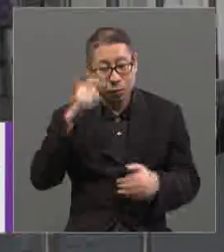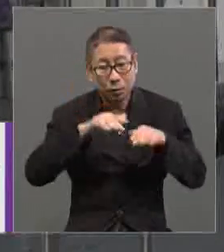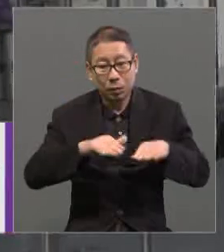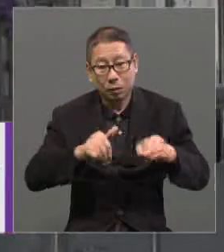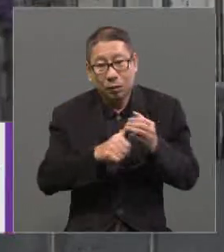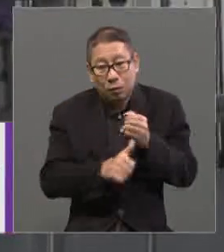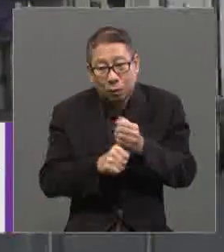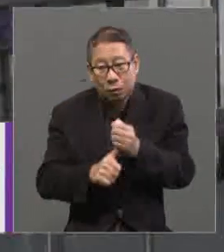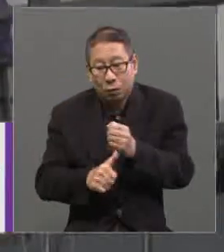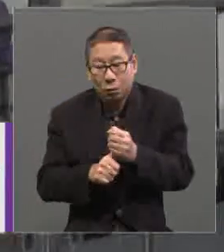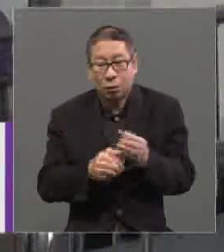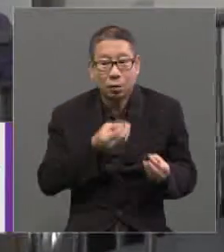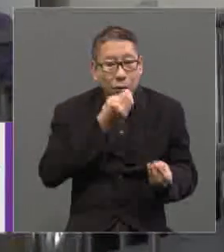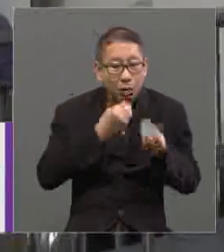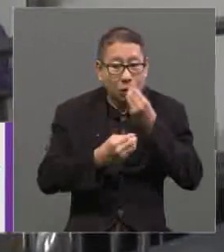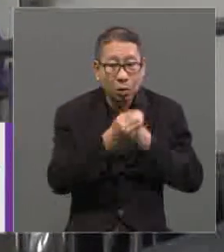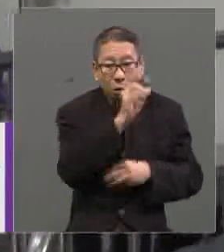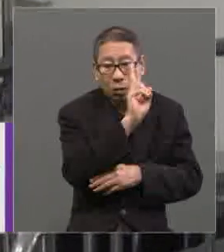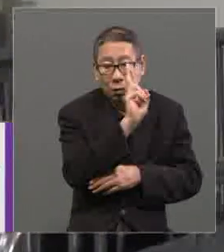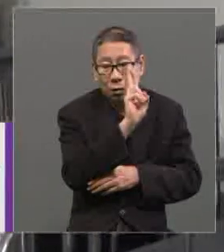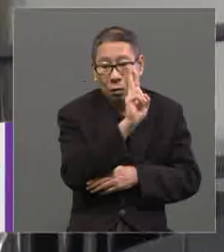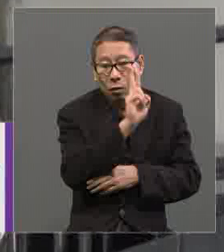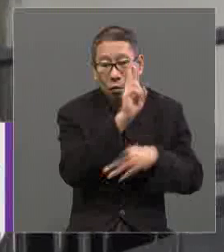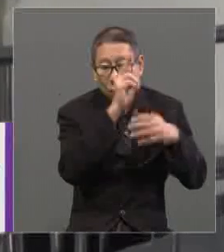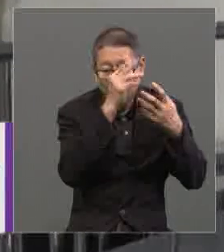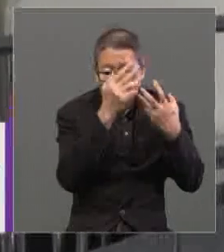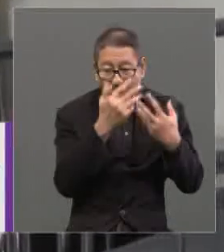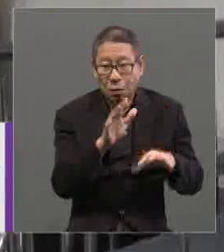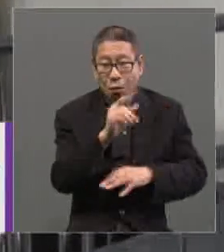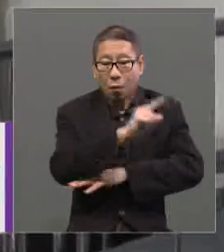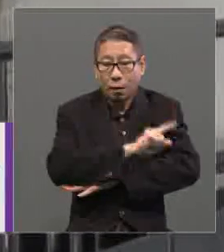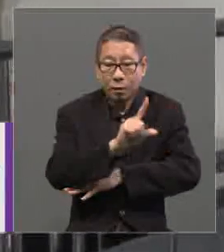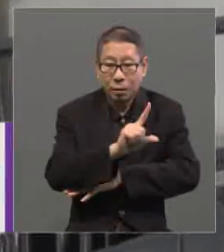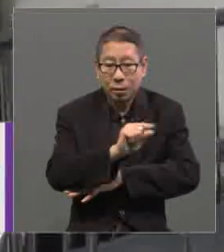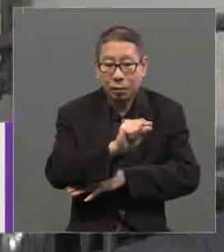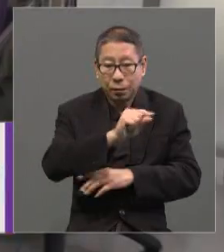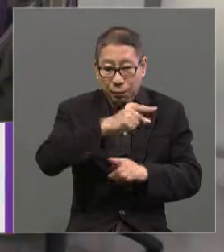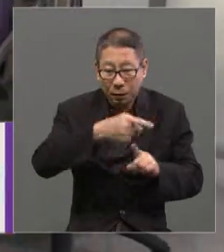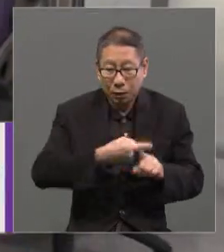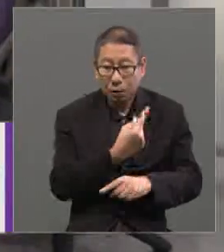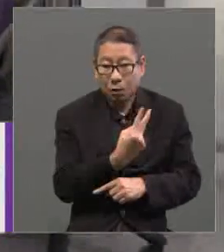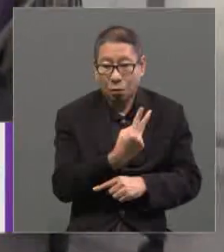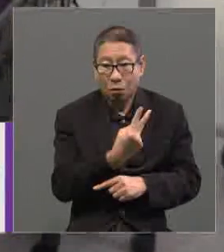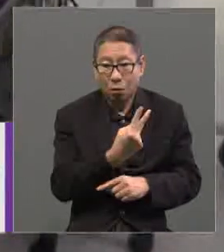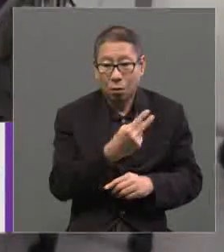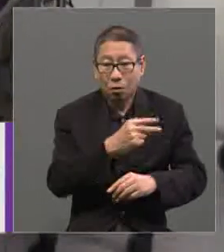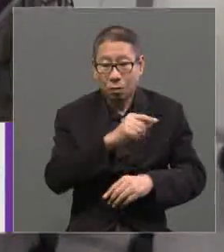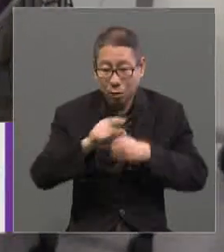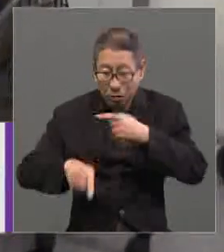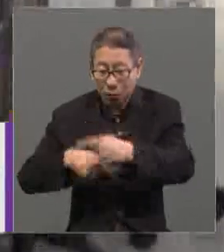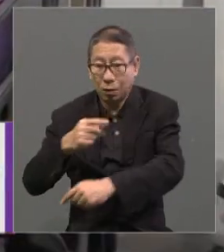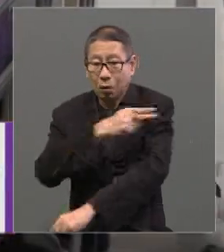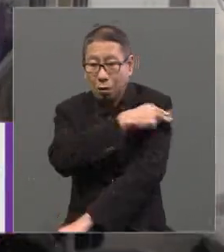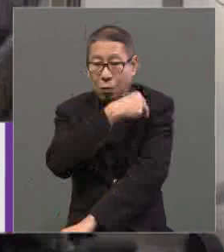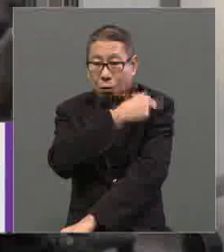ด็กๆจะท้องเสียหลังกินอาหารกลางวันอาหารกลางวันของวันที่20กุมภานะคือเข้าโรงพยาบาลเนี่ยเ